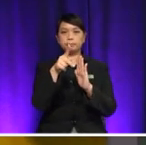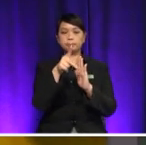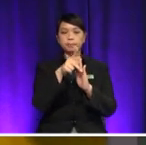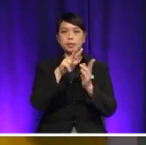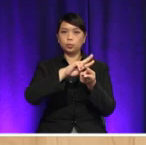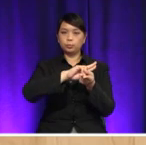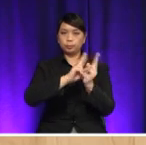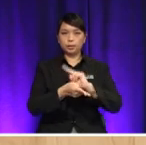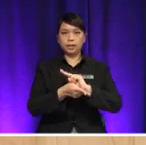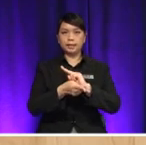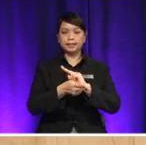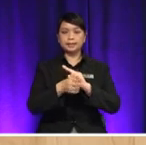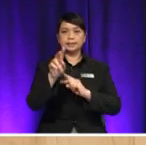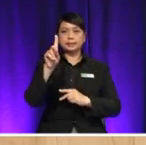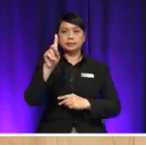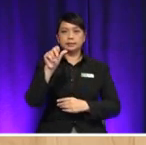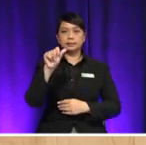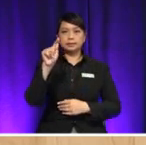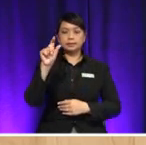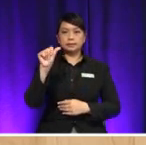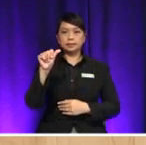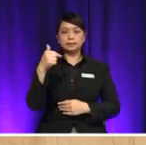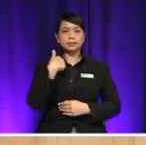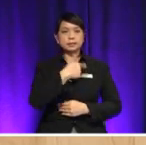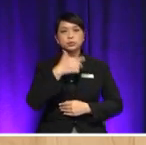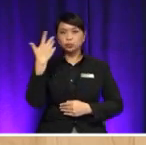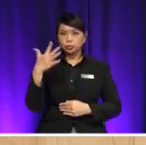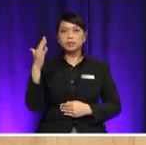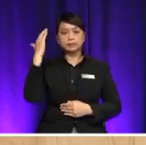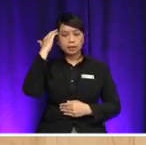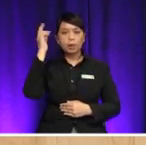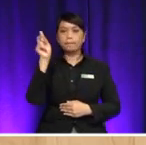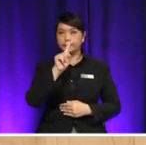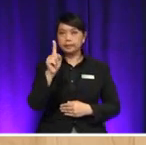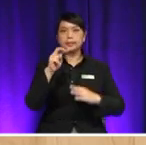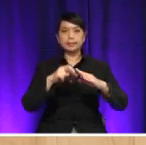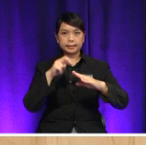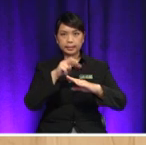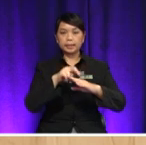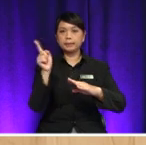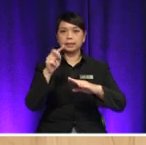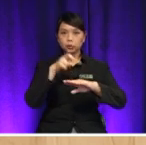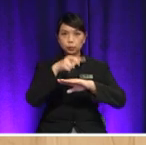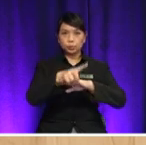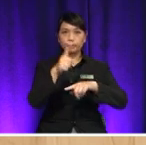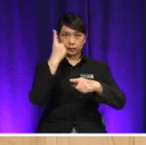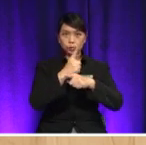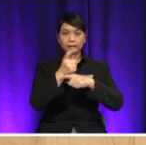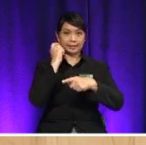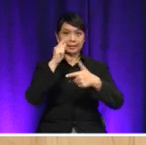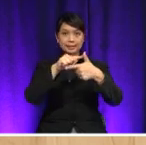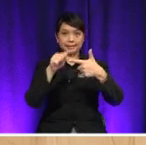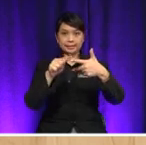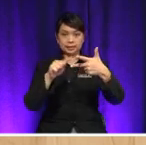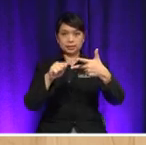udah nampakkan yang mana turun yang mana naikkan sebagai contohnya pengikut menunjukkan peningkatan